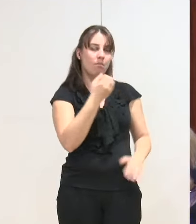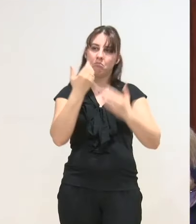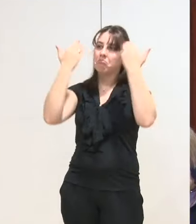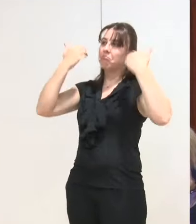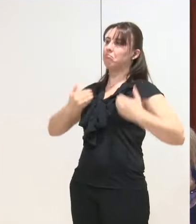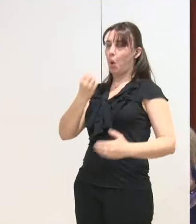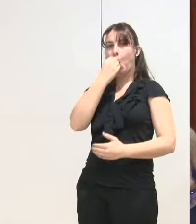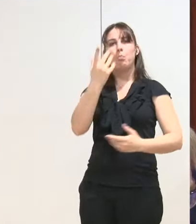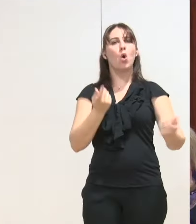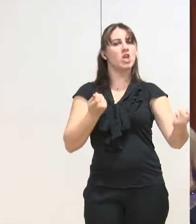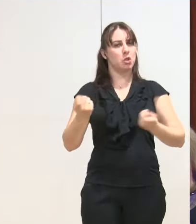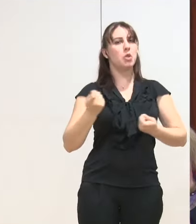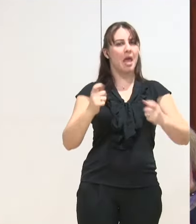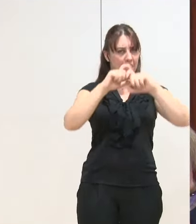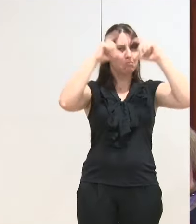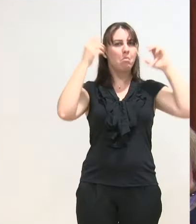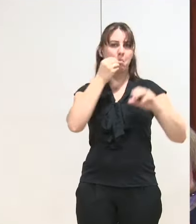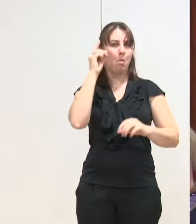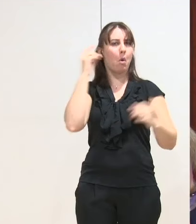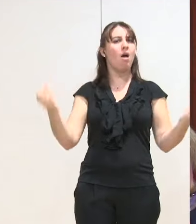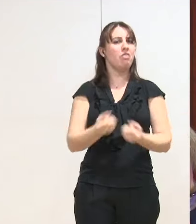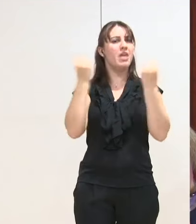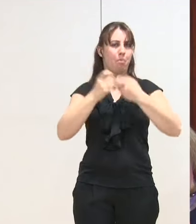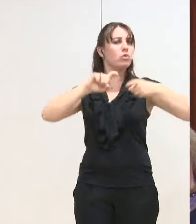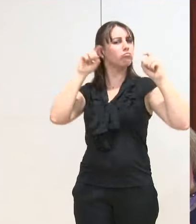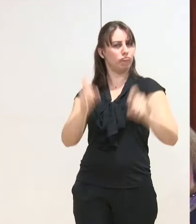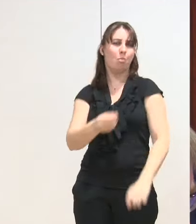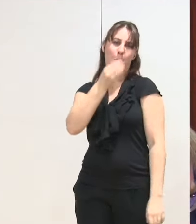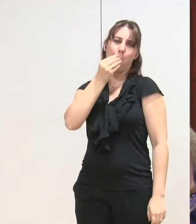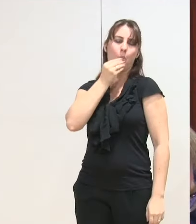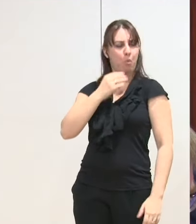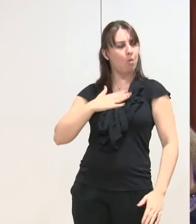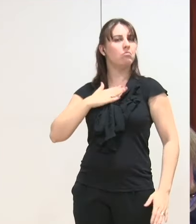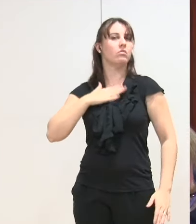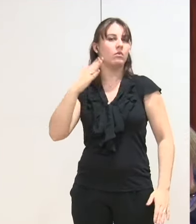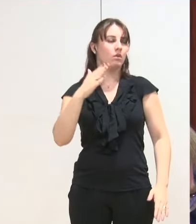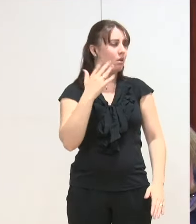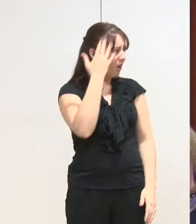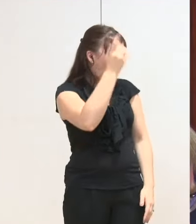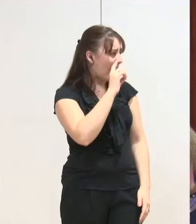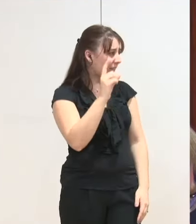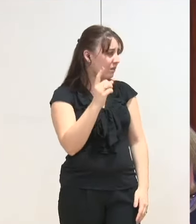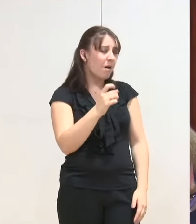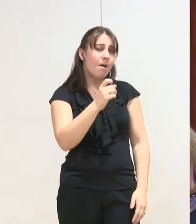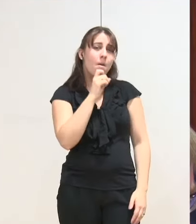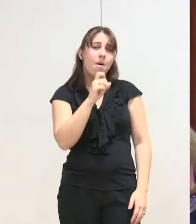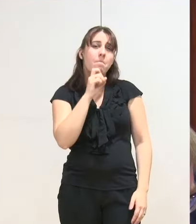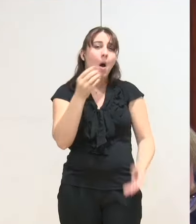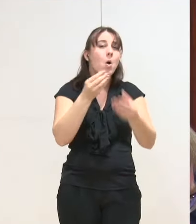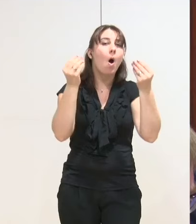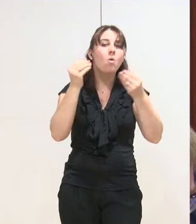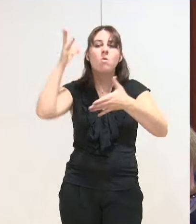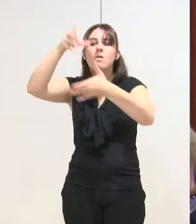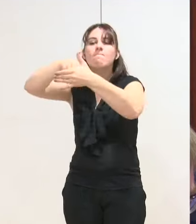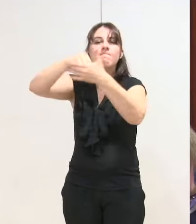gestionnaires car vous avez réduit les dépenses de communication ne vous inquiétez pas nous n'avons pas encore trouvé où celle-ci se cache